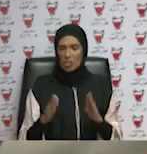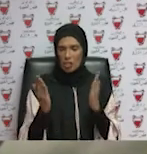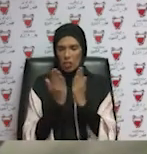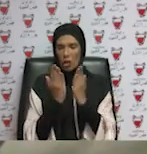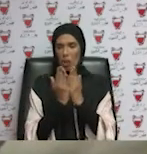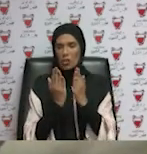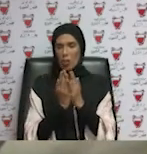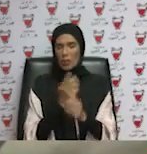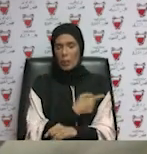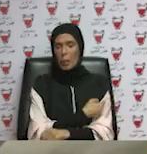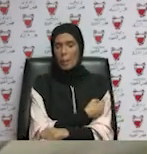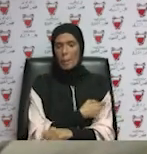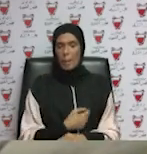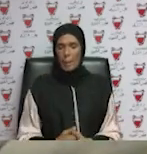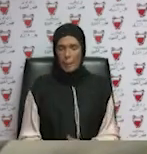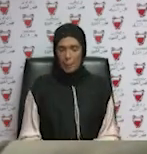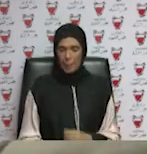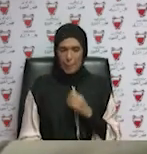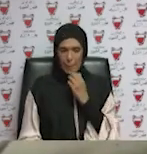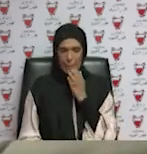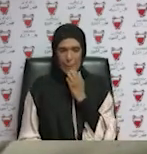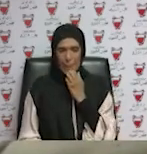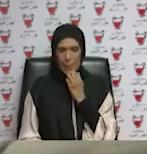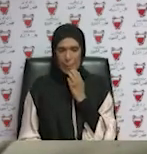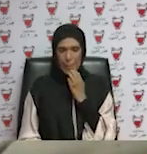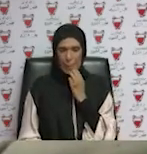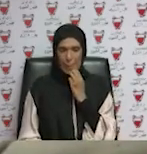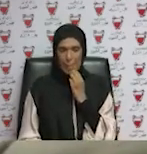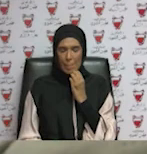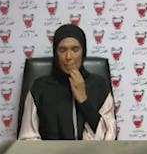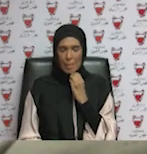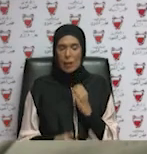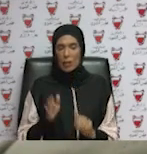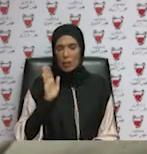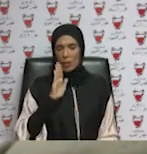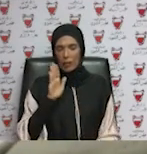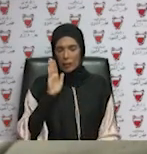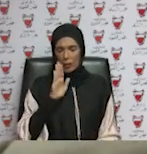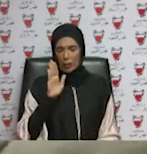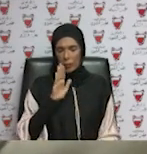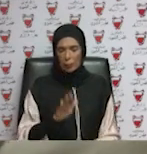هذه الهيئة أو المركز للتدريب والدراسات العليا،